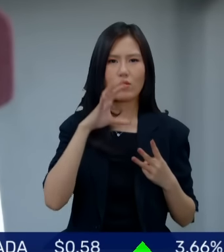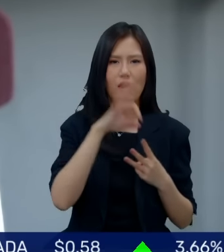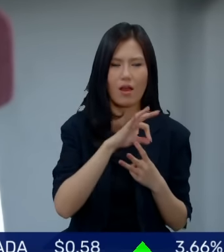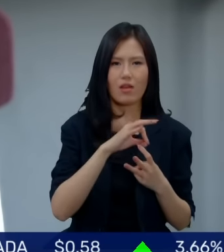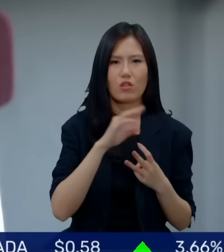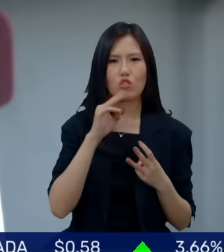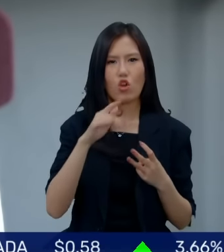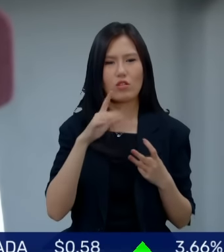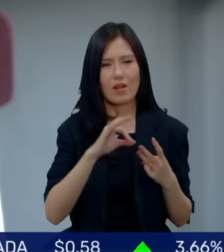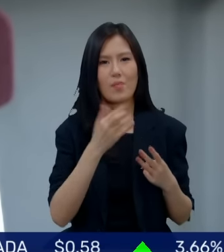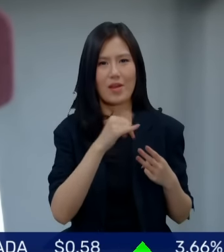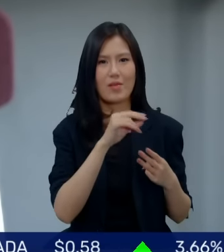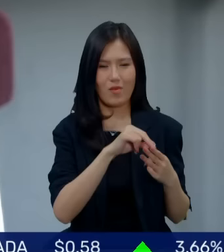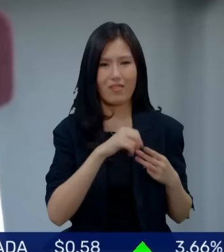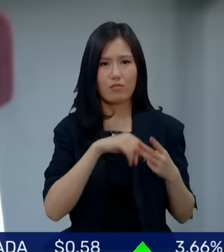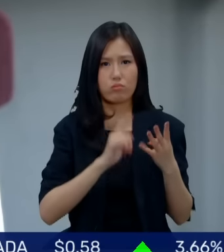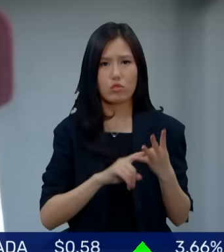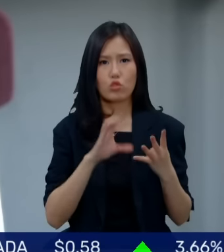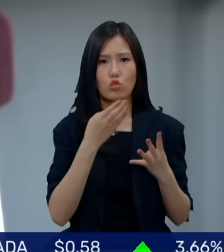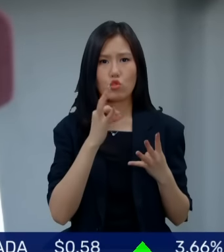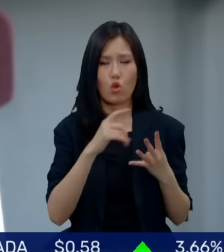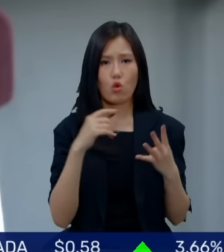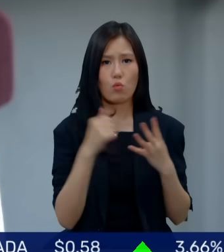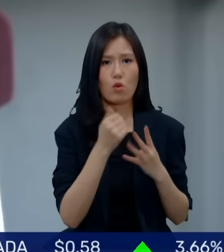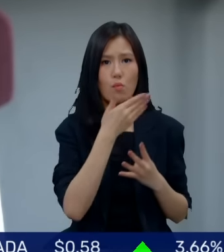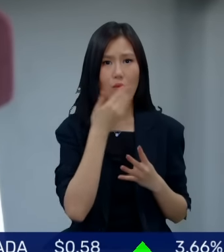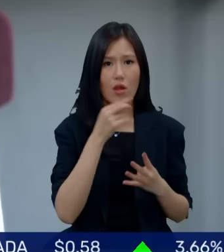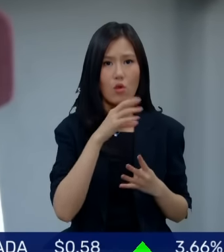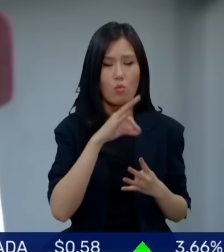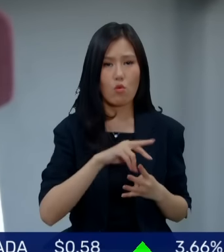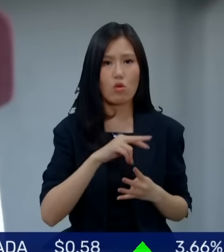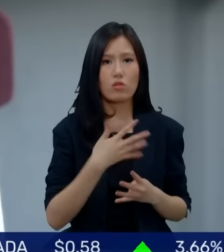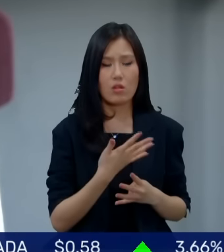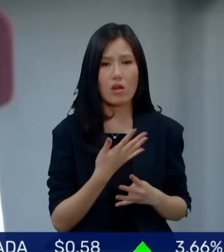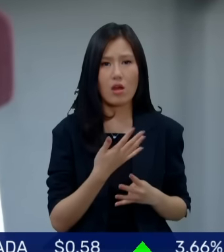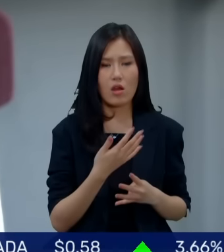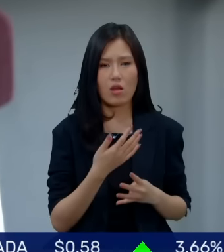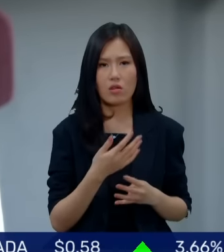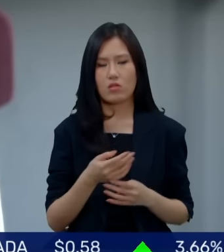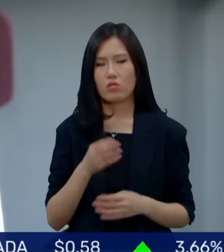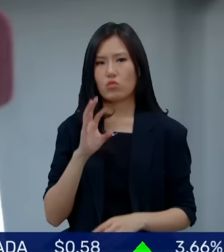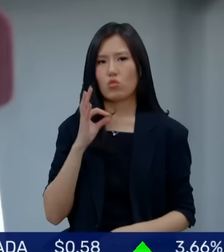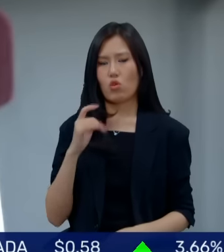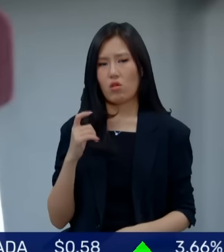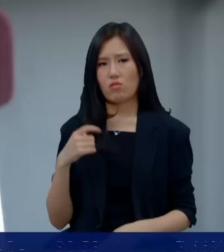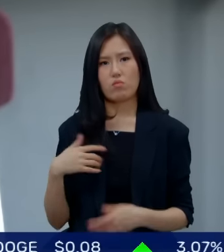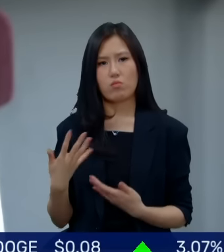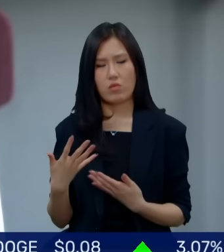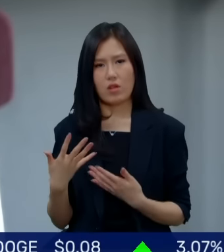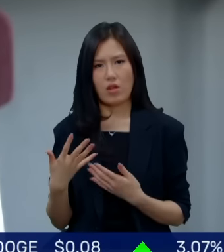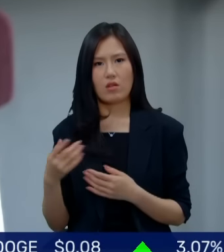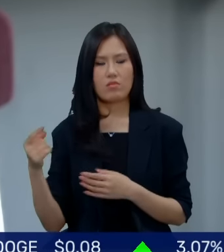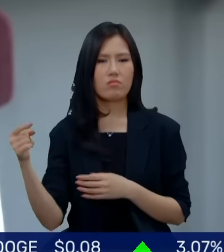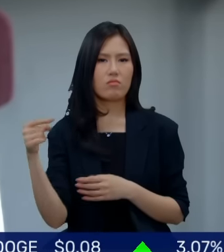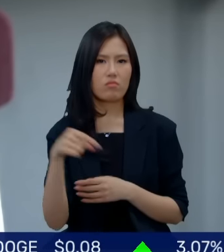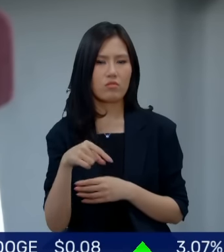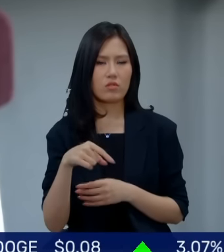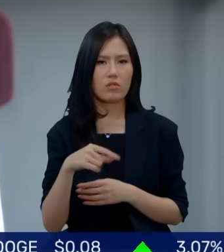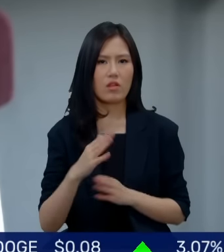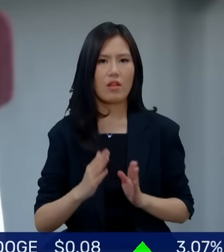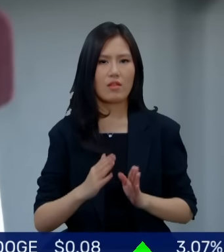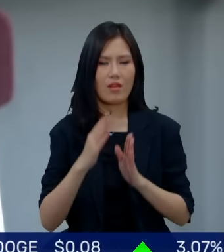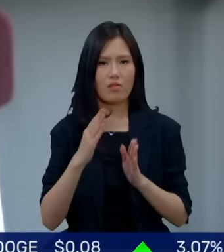талаараа сөөхийн мөнгөө төлөхгүй байснаас сөөхөн цахилгааны төлбөрөө төлж чадахгүй бол мэрэгжлийн байгууллагын нэрэл нөгөө лифтийн зогсоогч юм уу